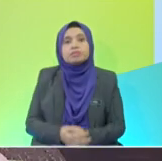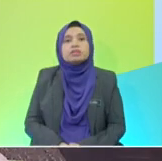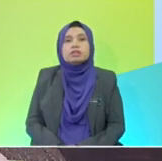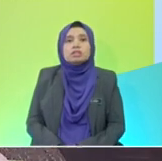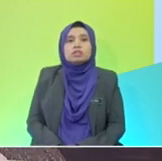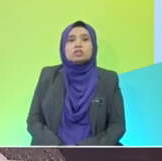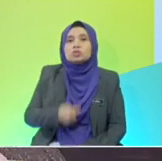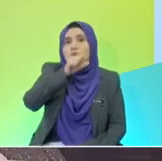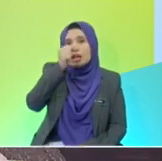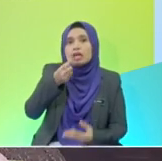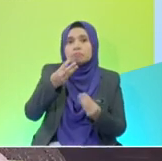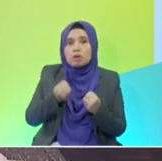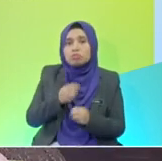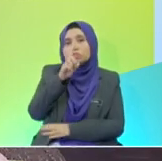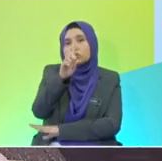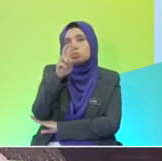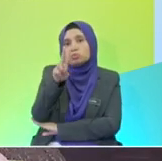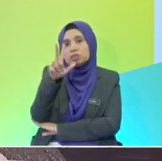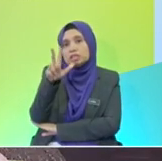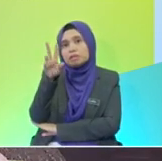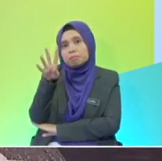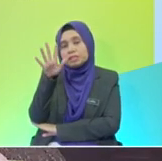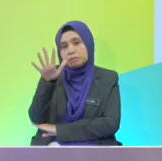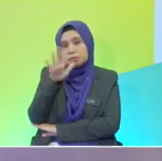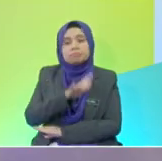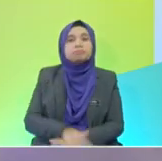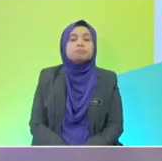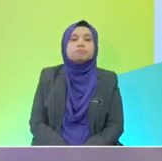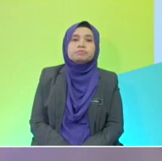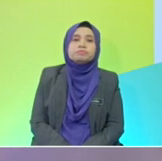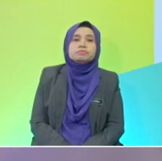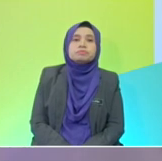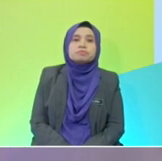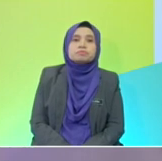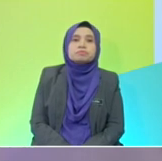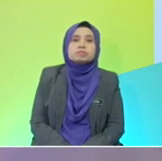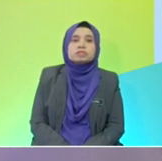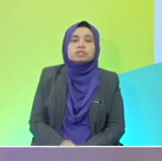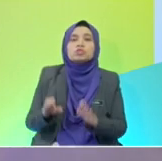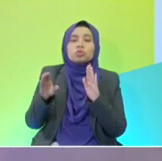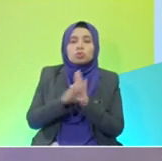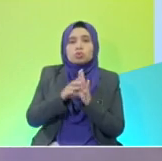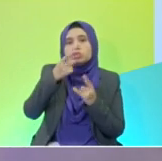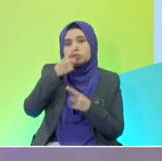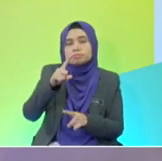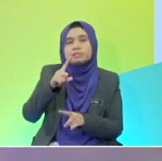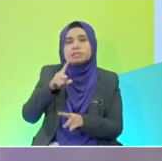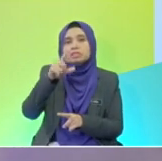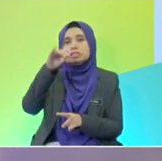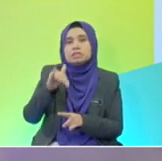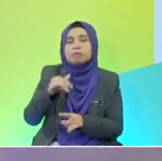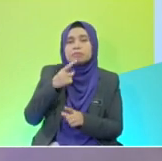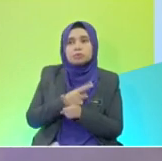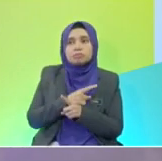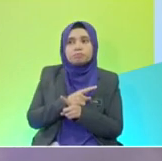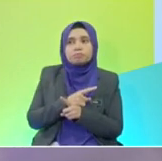satu dua tiga empat dan lima Oke dan ya ini adalah contoh jawaban yang benar